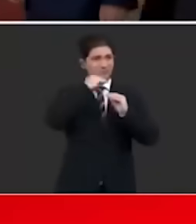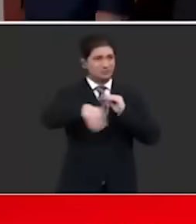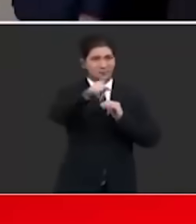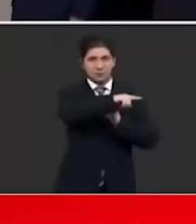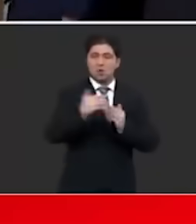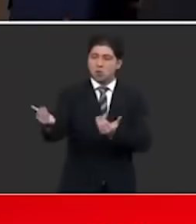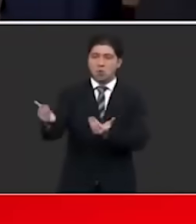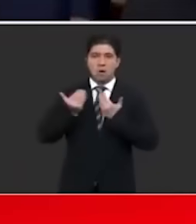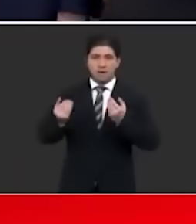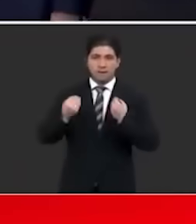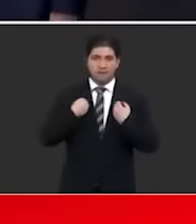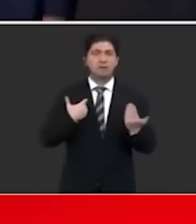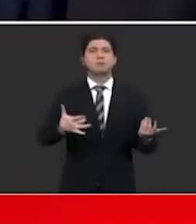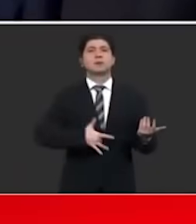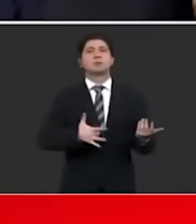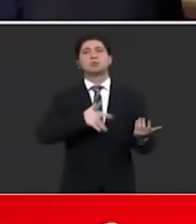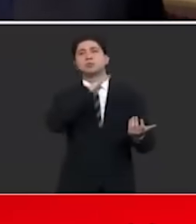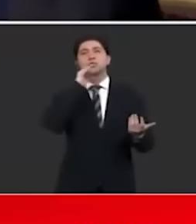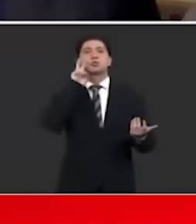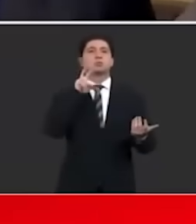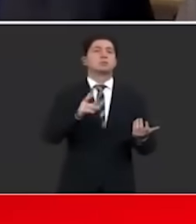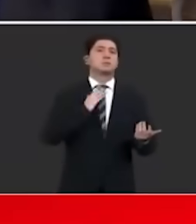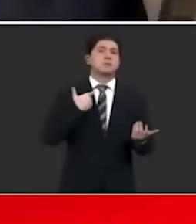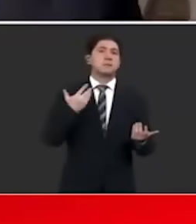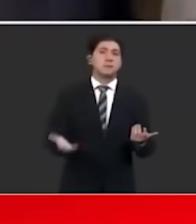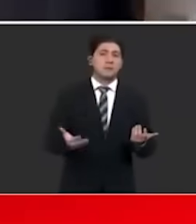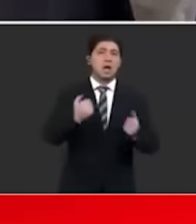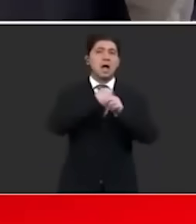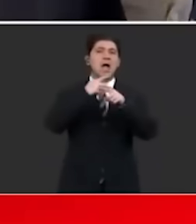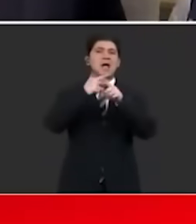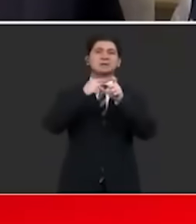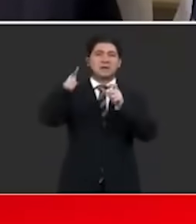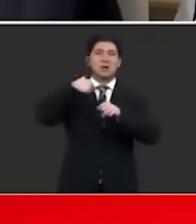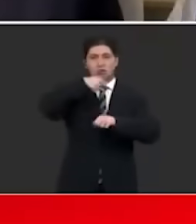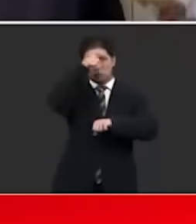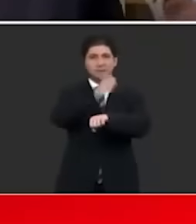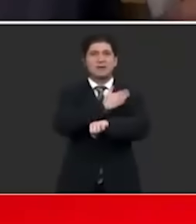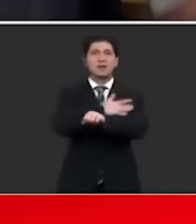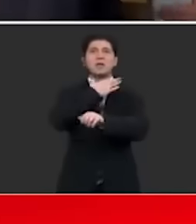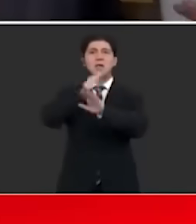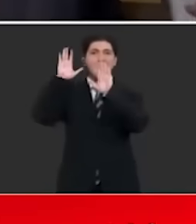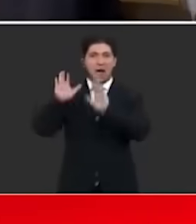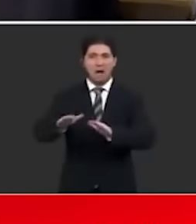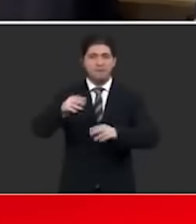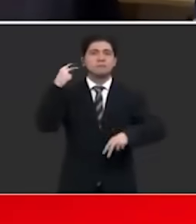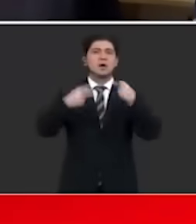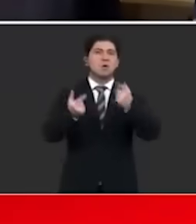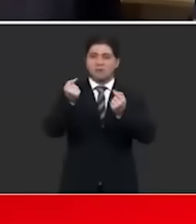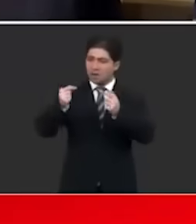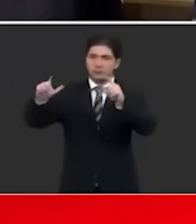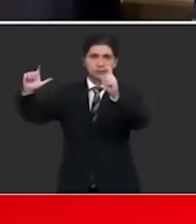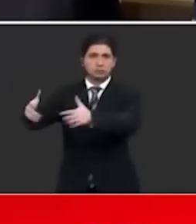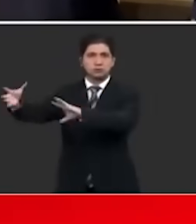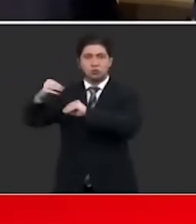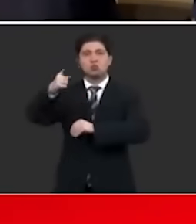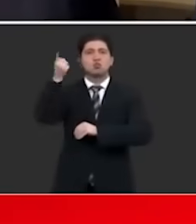almanın bahtiyarlığını yaşadık. Gazze'de mahsur kalan vatandaşlarımızın bir kısmının tahliyesini